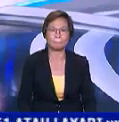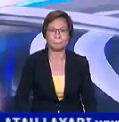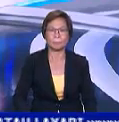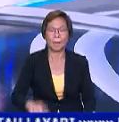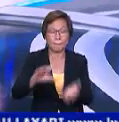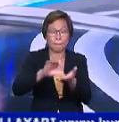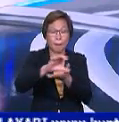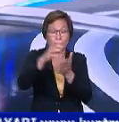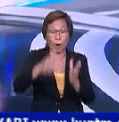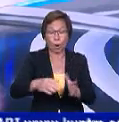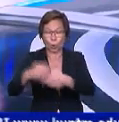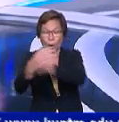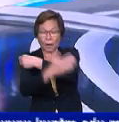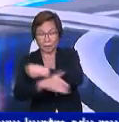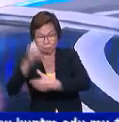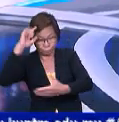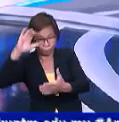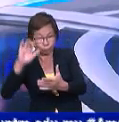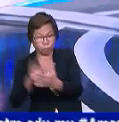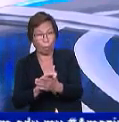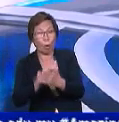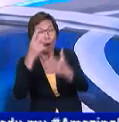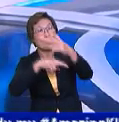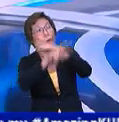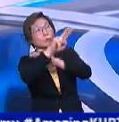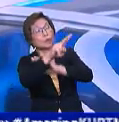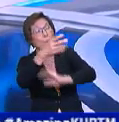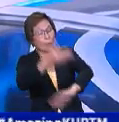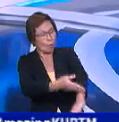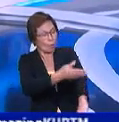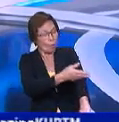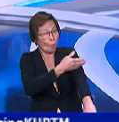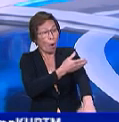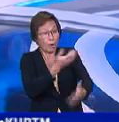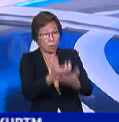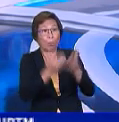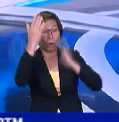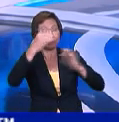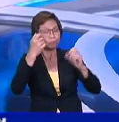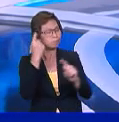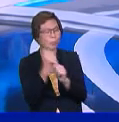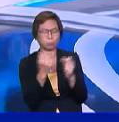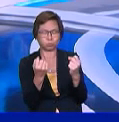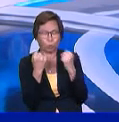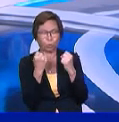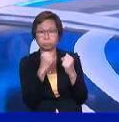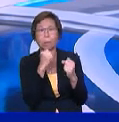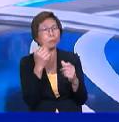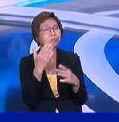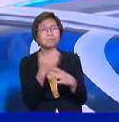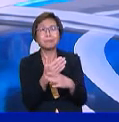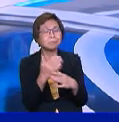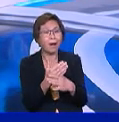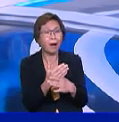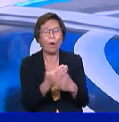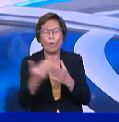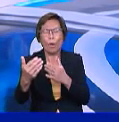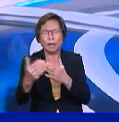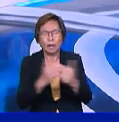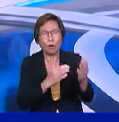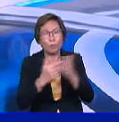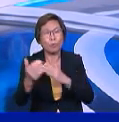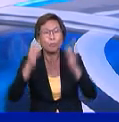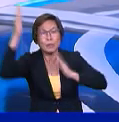Keyakinan pelabur asing terhadap prospek pemulihan ekonomi negara tetap kukuh dan tidak terjejas walaupun negara berdepan